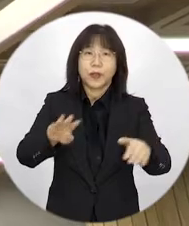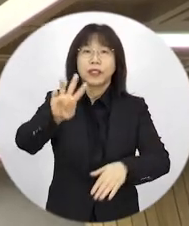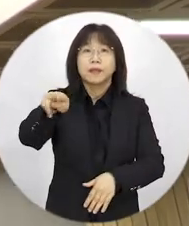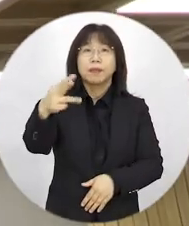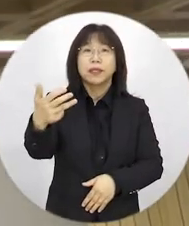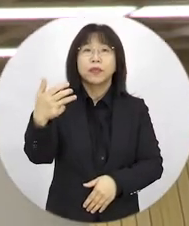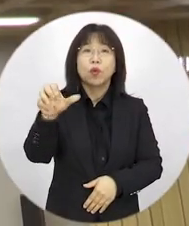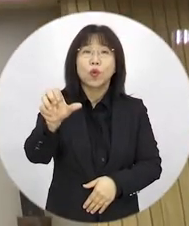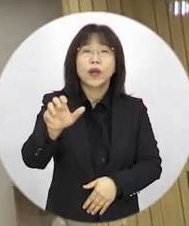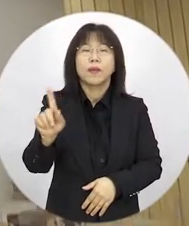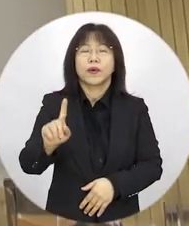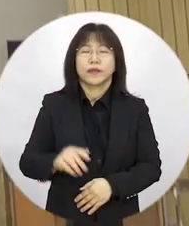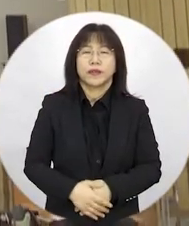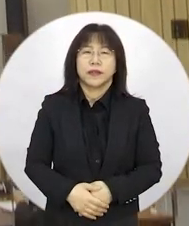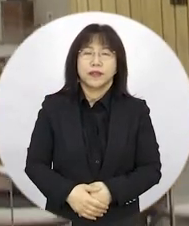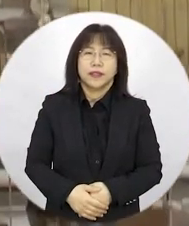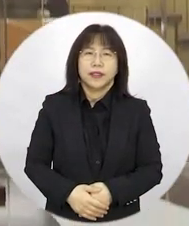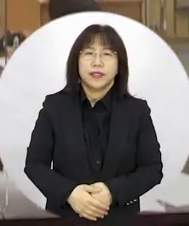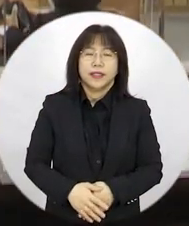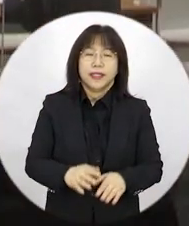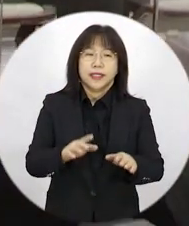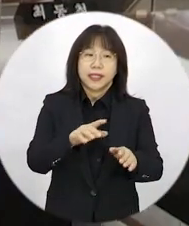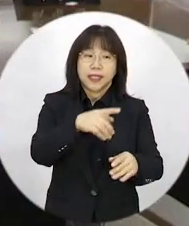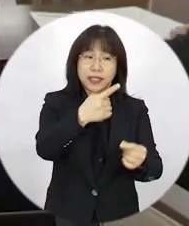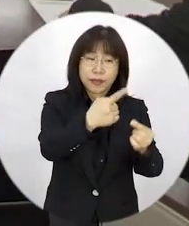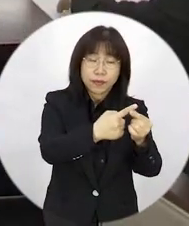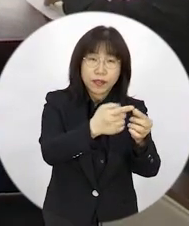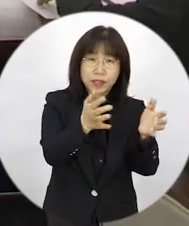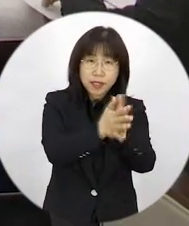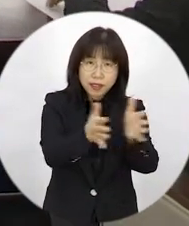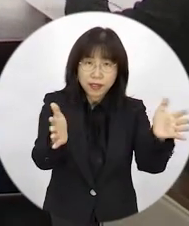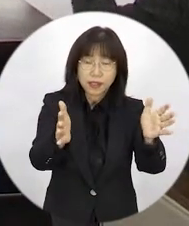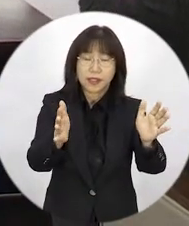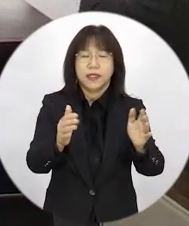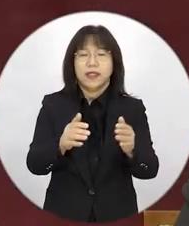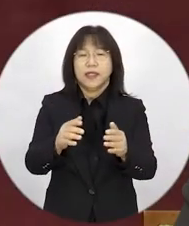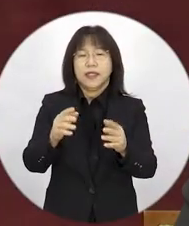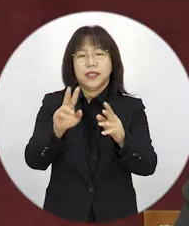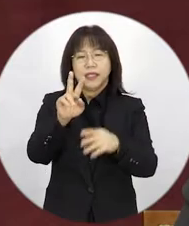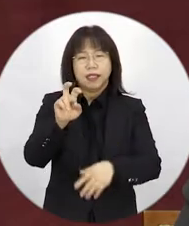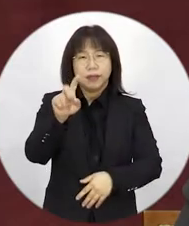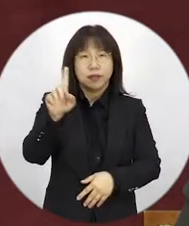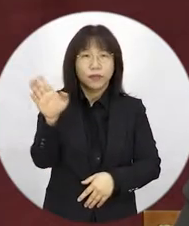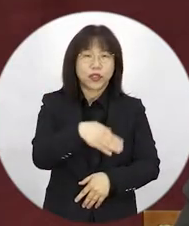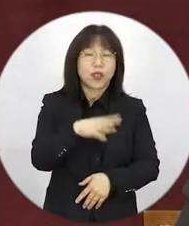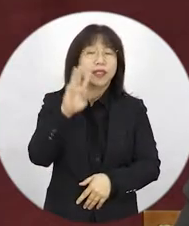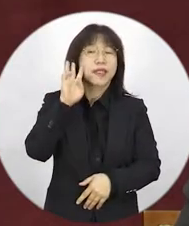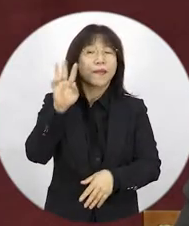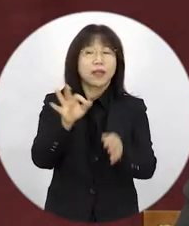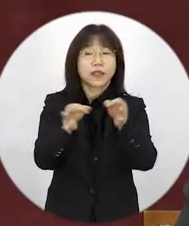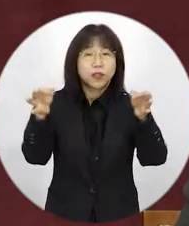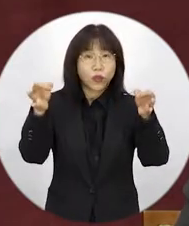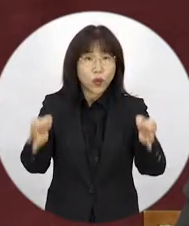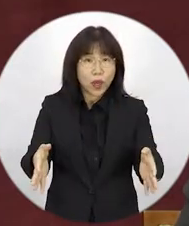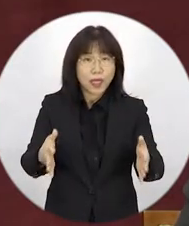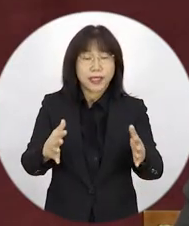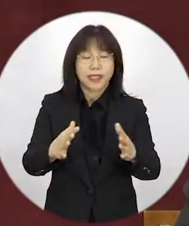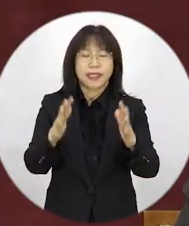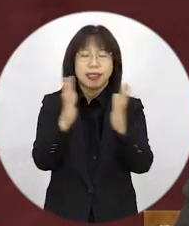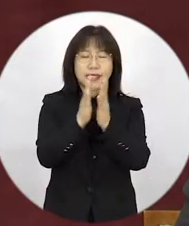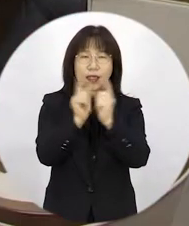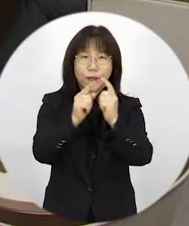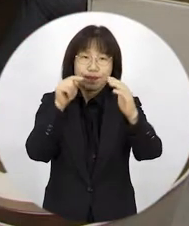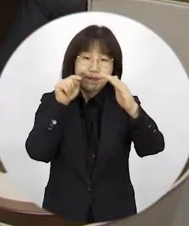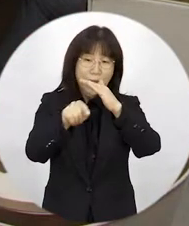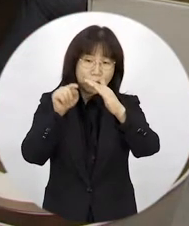2번째 285회 임시 회는 지난 21일 1차 본회의 로 개회 했으며 22일부터 24일까지 3일간